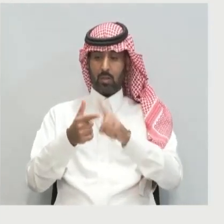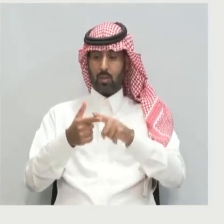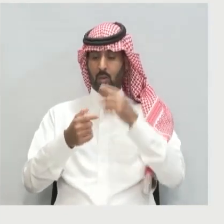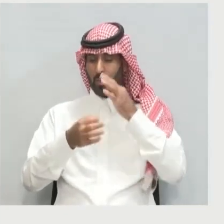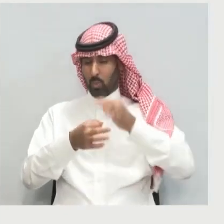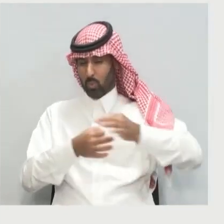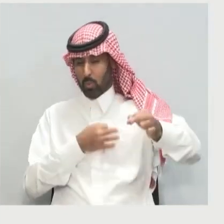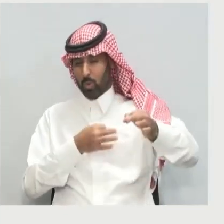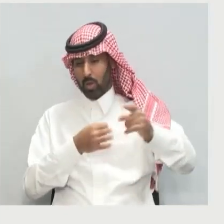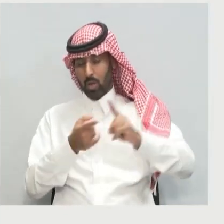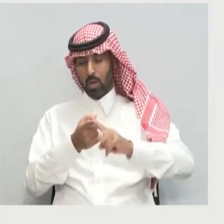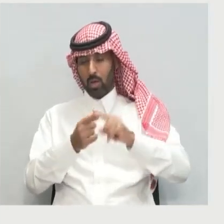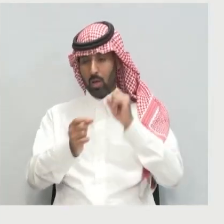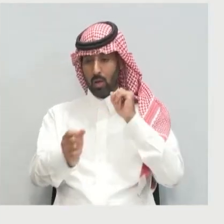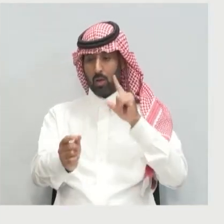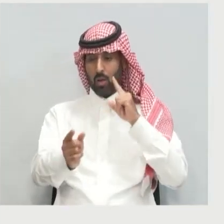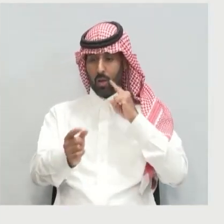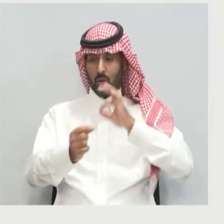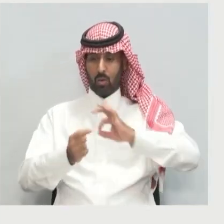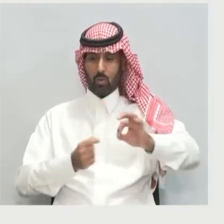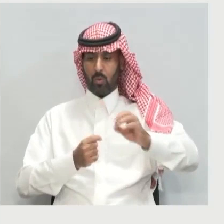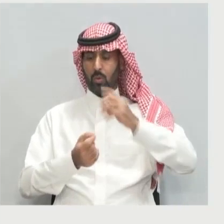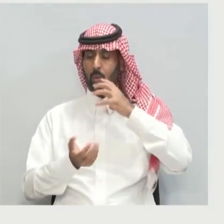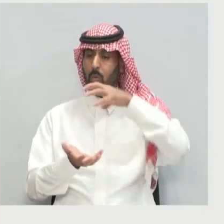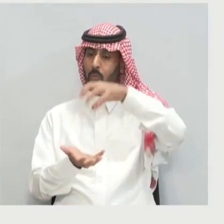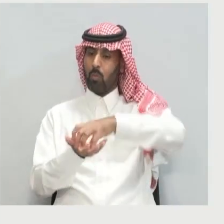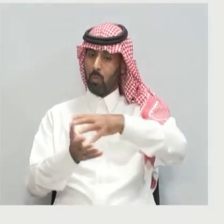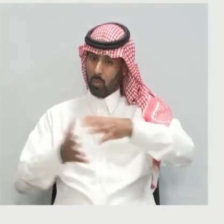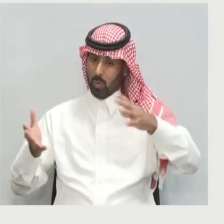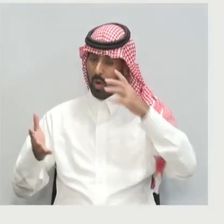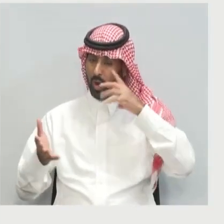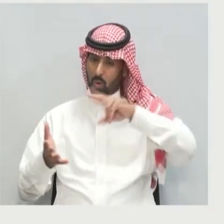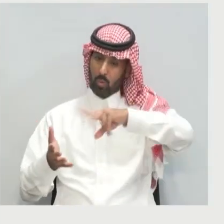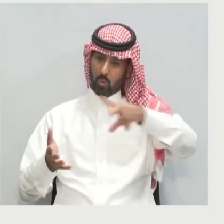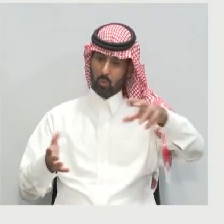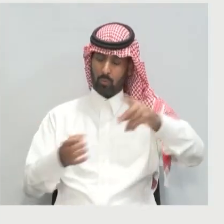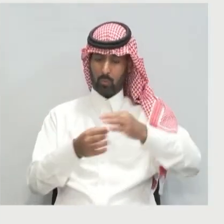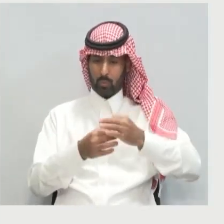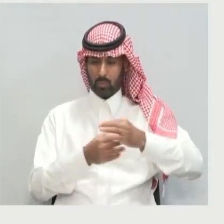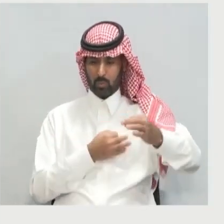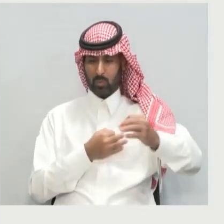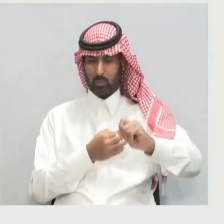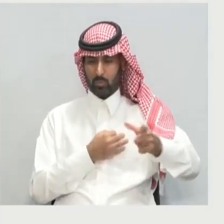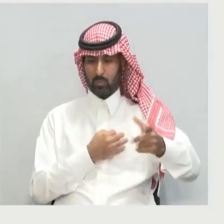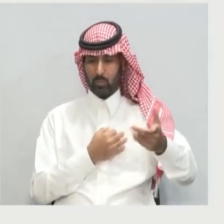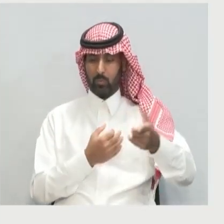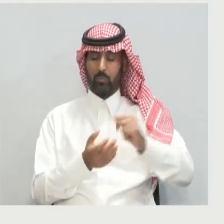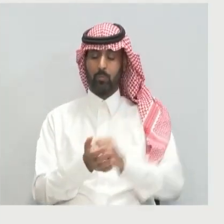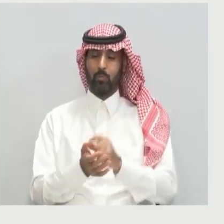الواسعه يمكن ان تغطي دوله او عده دول في مختلفه القارات مثل